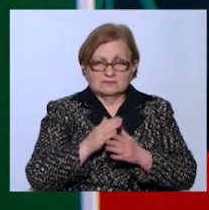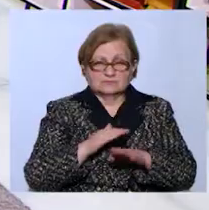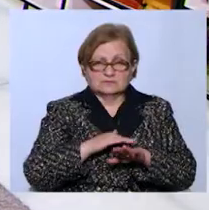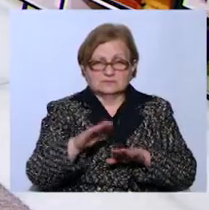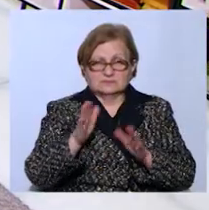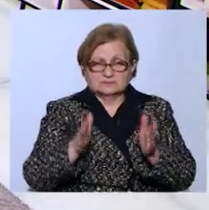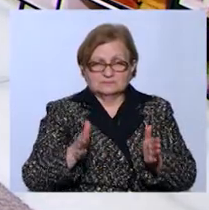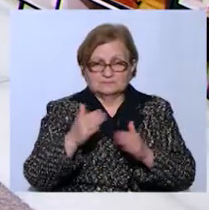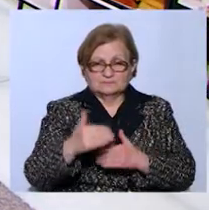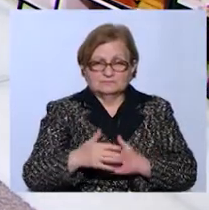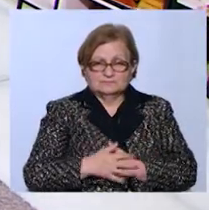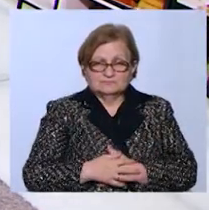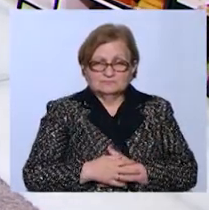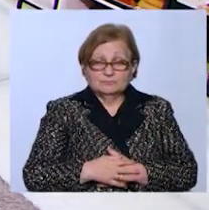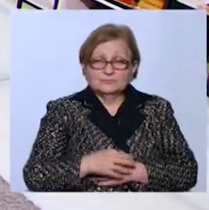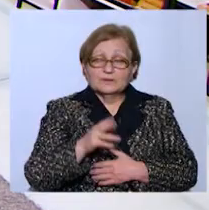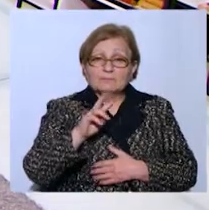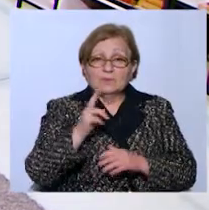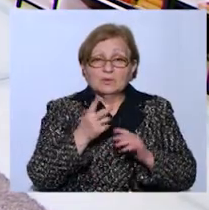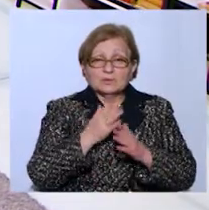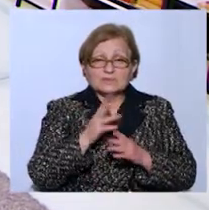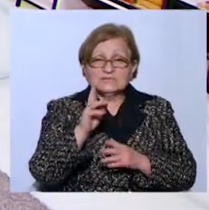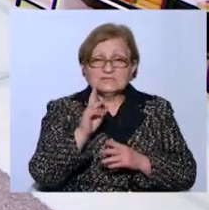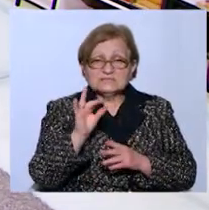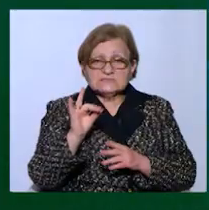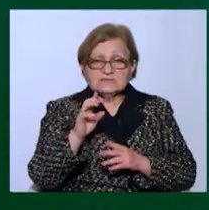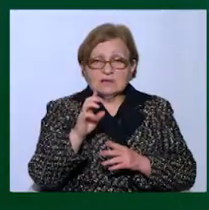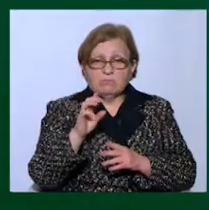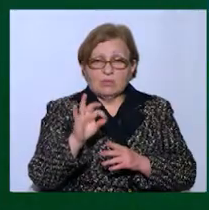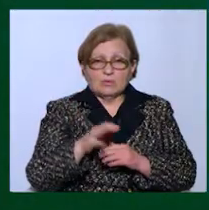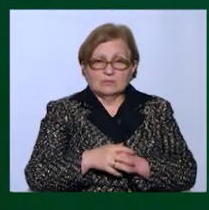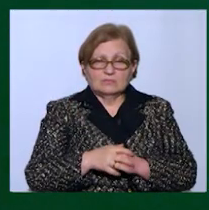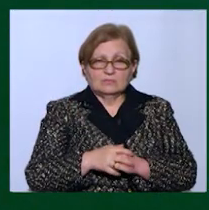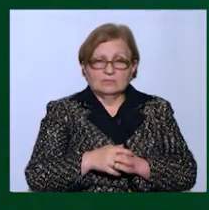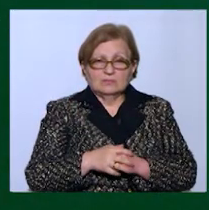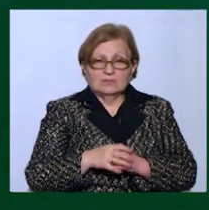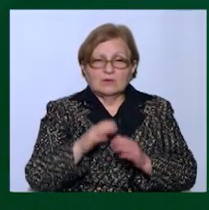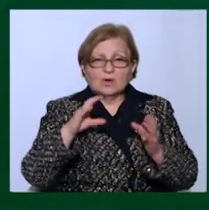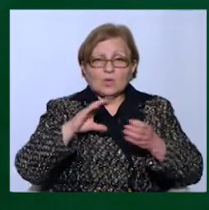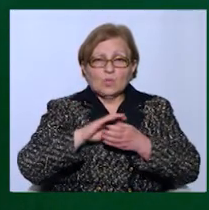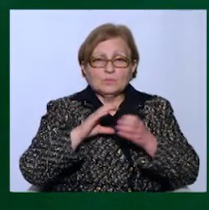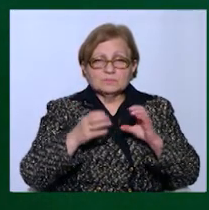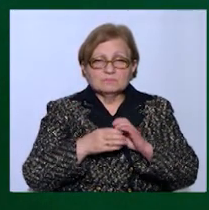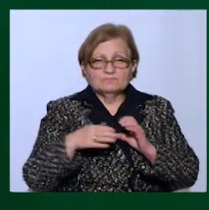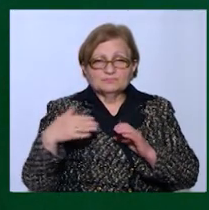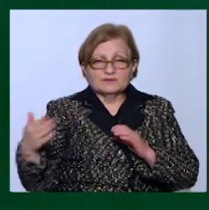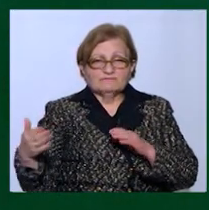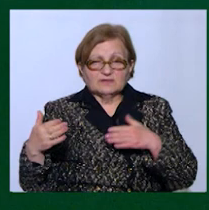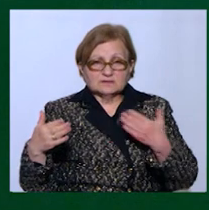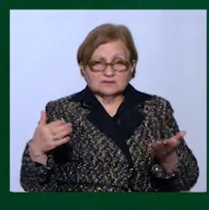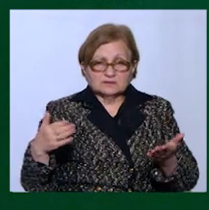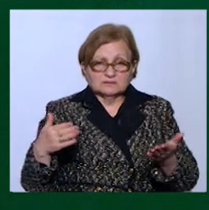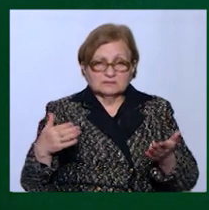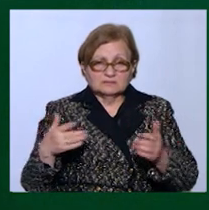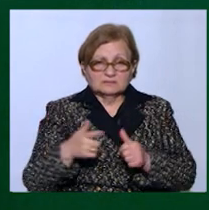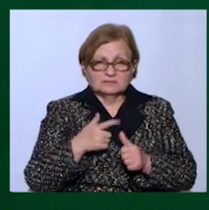2 3 4 5 6. და ციბო კუბის გვერდები რა არის? ანუ კუბის გვერდებს მე უკვე